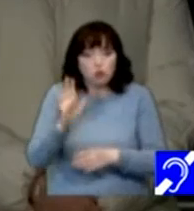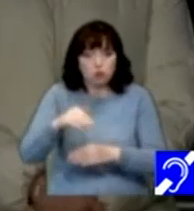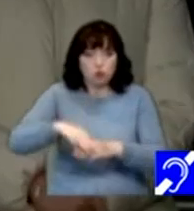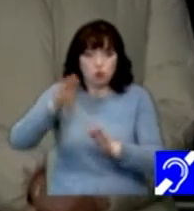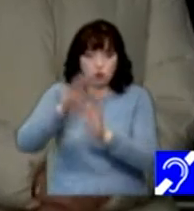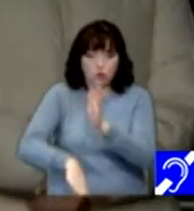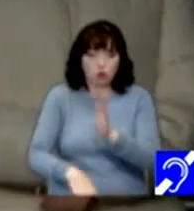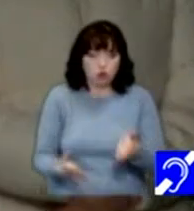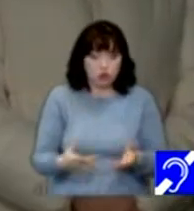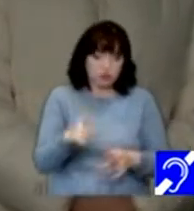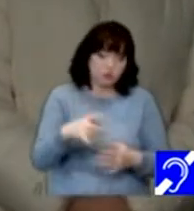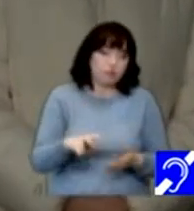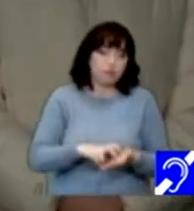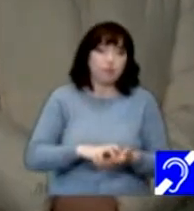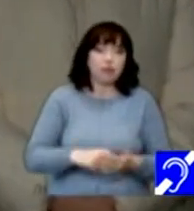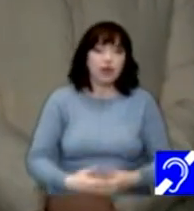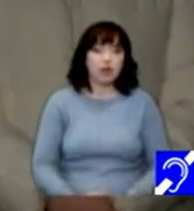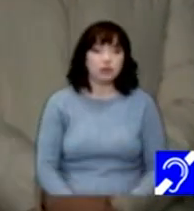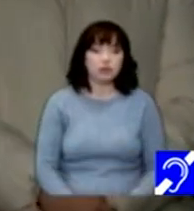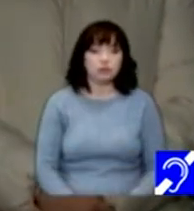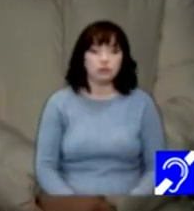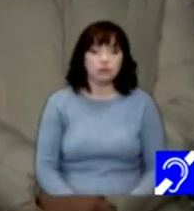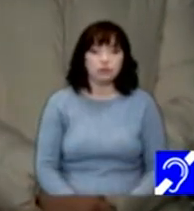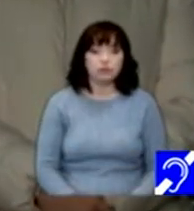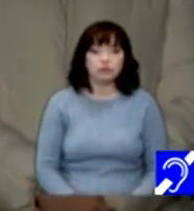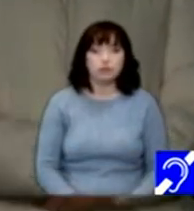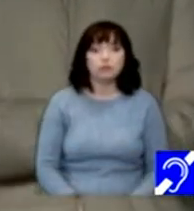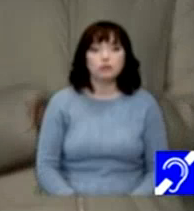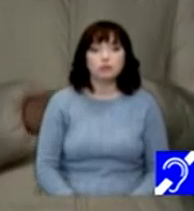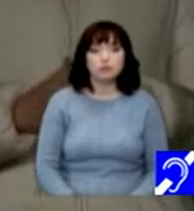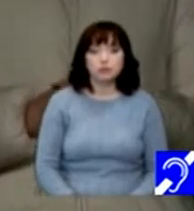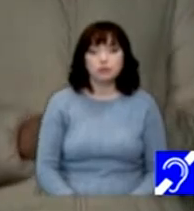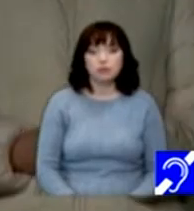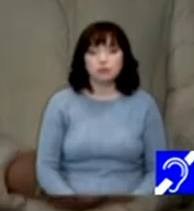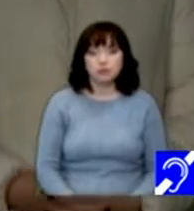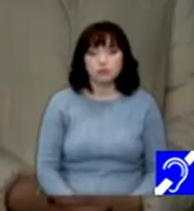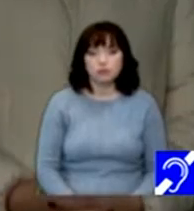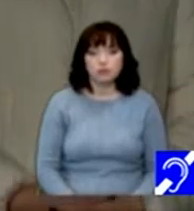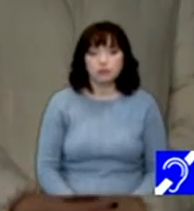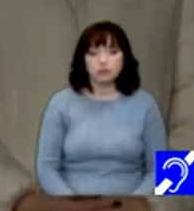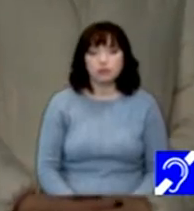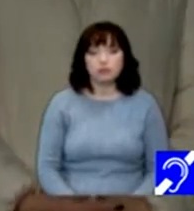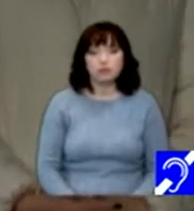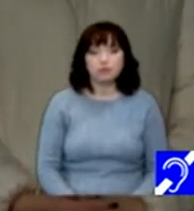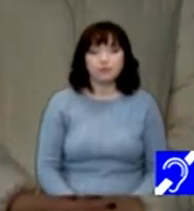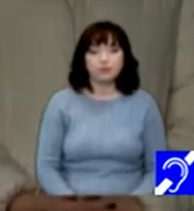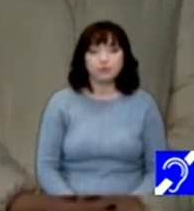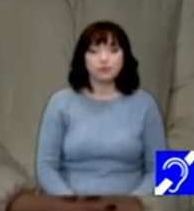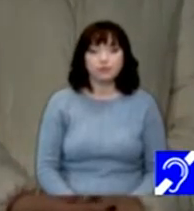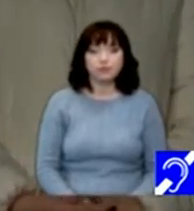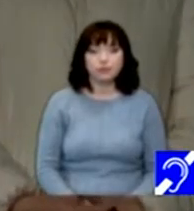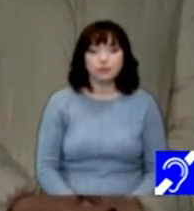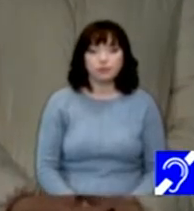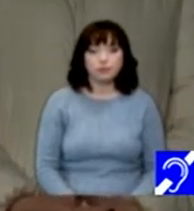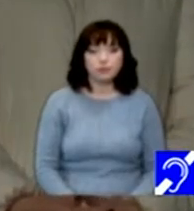próba wygaszenia wszystkich niezależnych źródeł informacji. Ale my sobie na to nie pozwolimy.